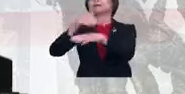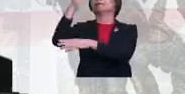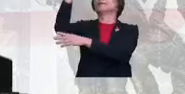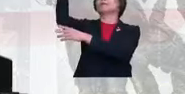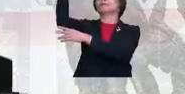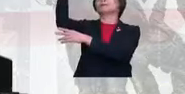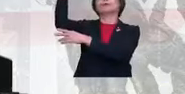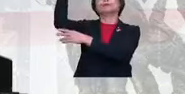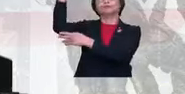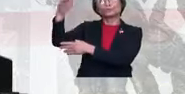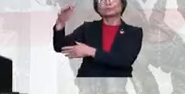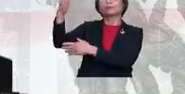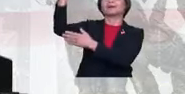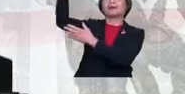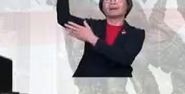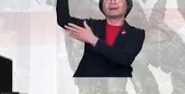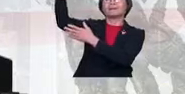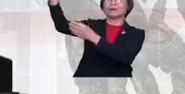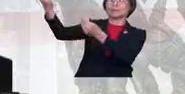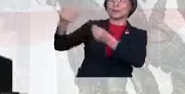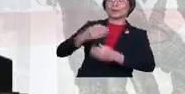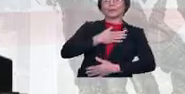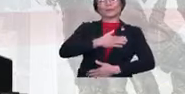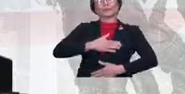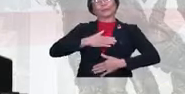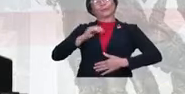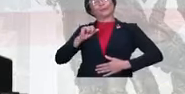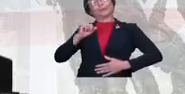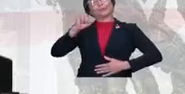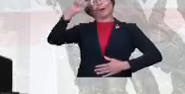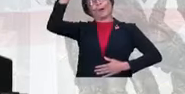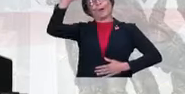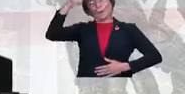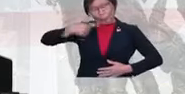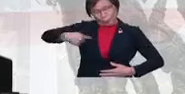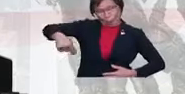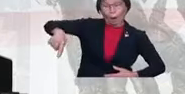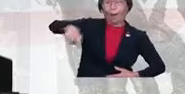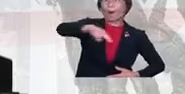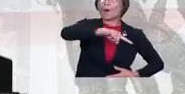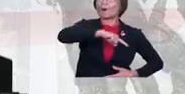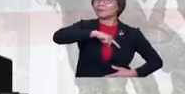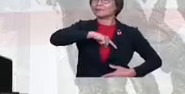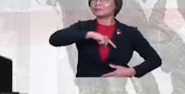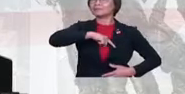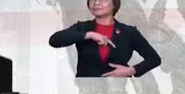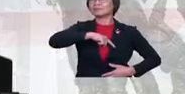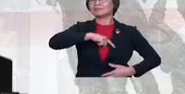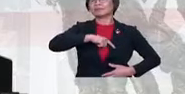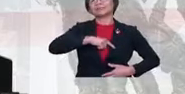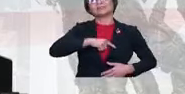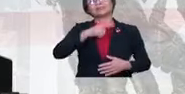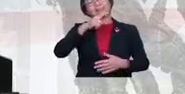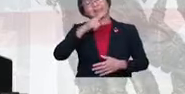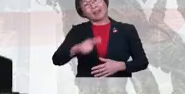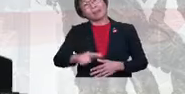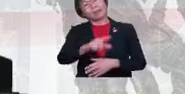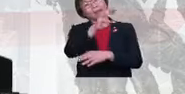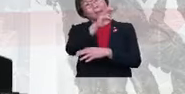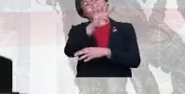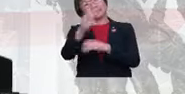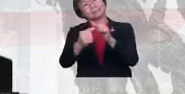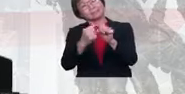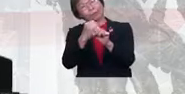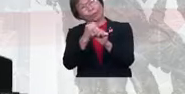yang telah memberikan nikmat kemerdekaan kepada kita semua selama 64 Tahun